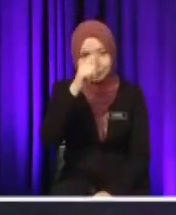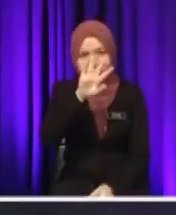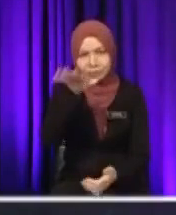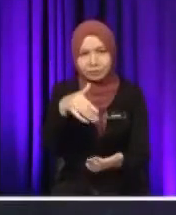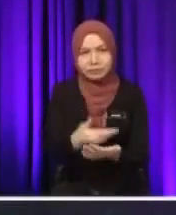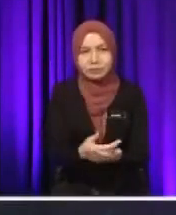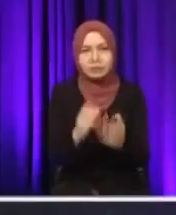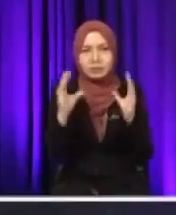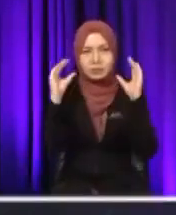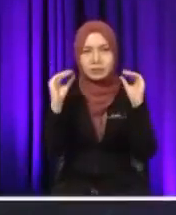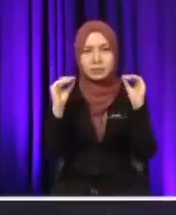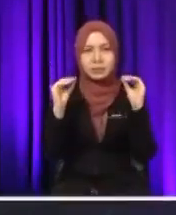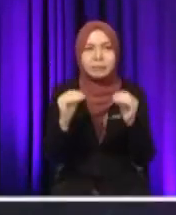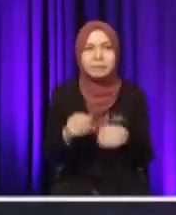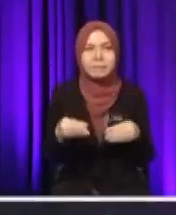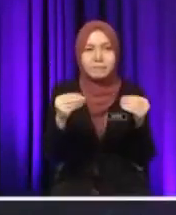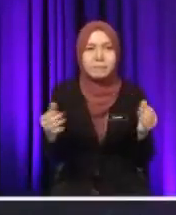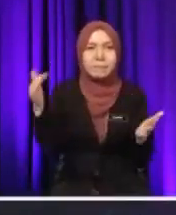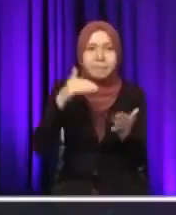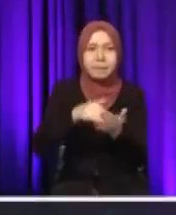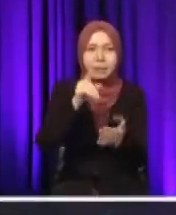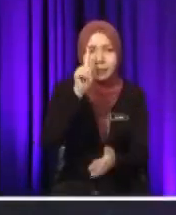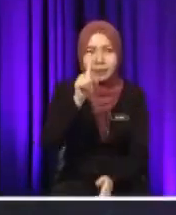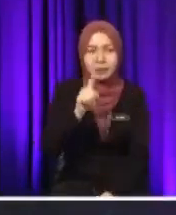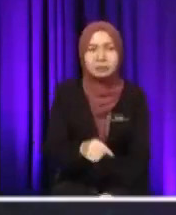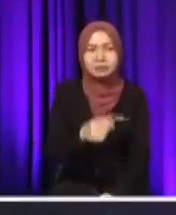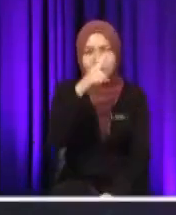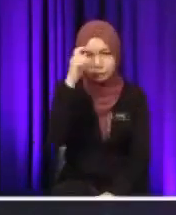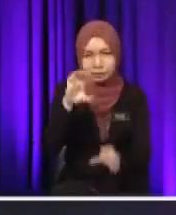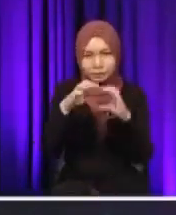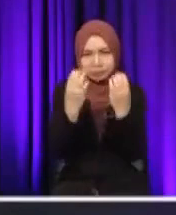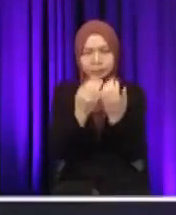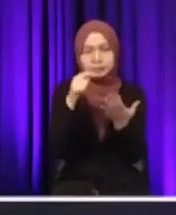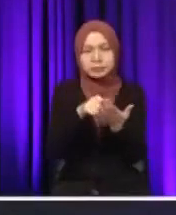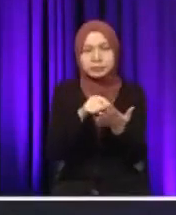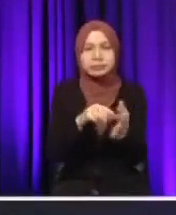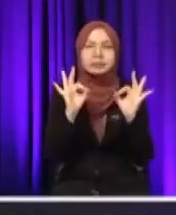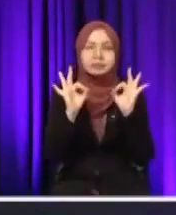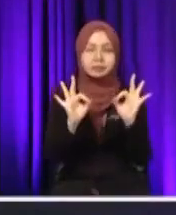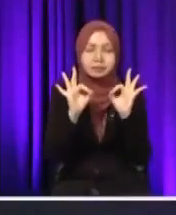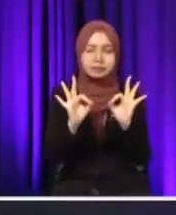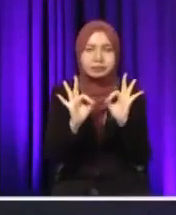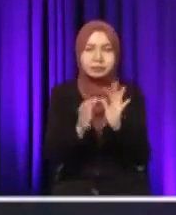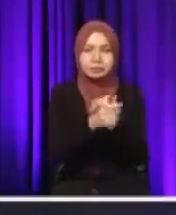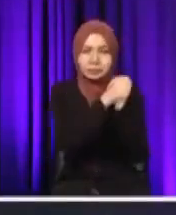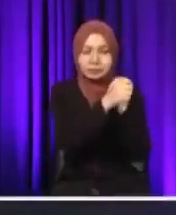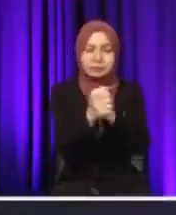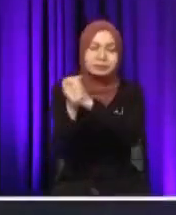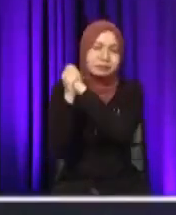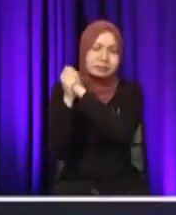cikgu wakilkan lagi satu bintang. Yes. Okay. Semua memang bagus dan terbaik hari ini. Tahniah kepada Bambara. Right. Baiklah